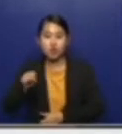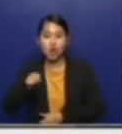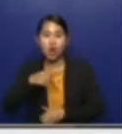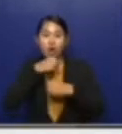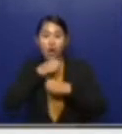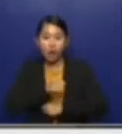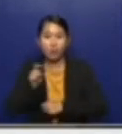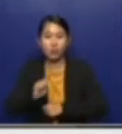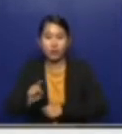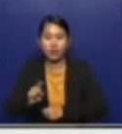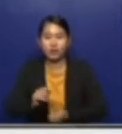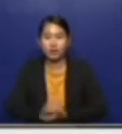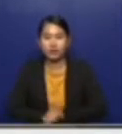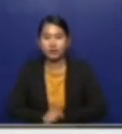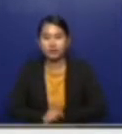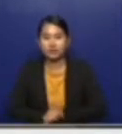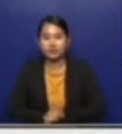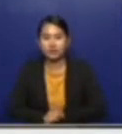กับ